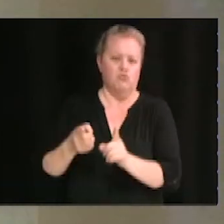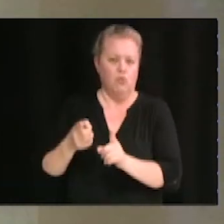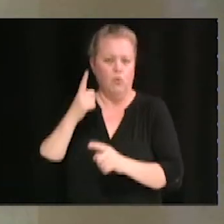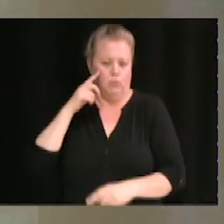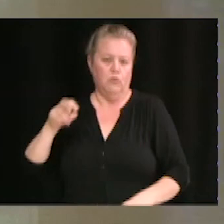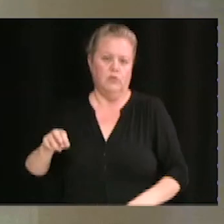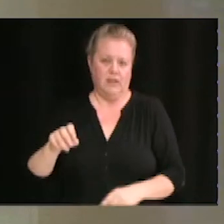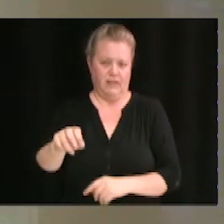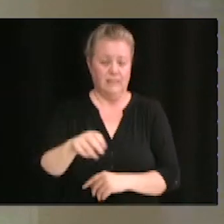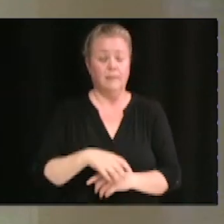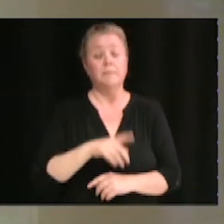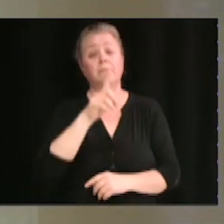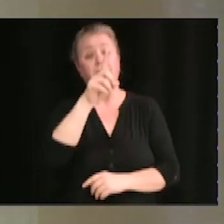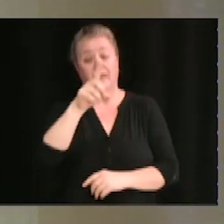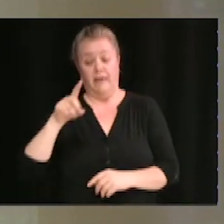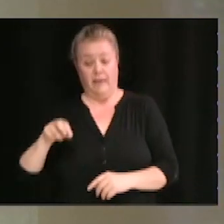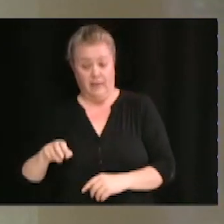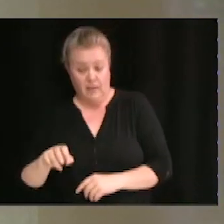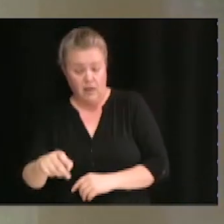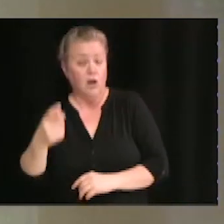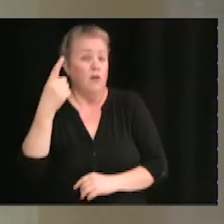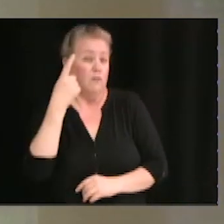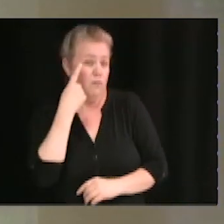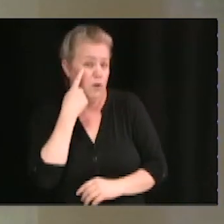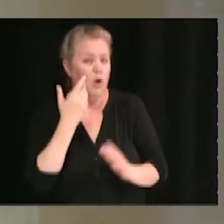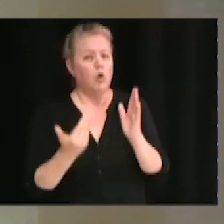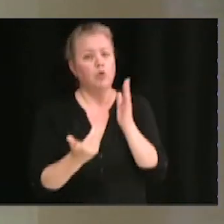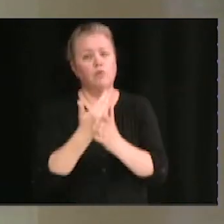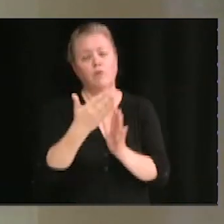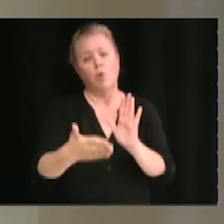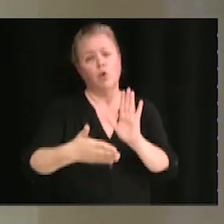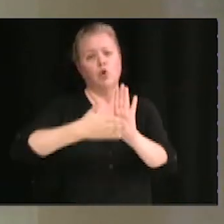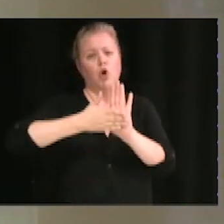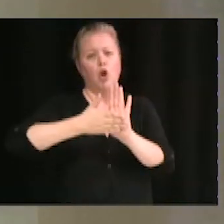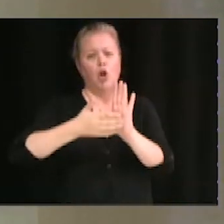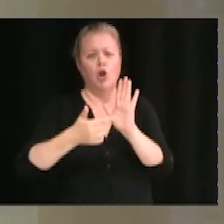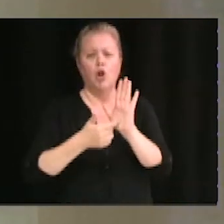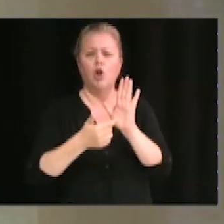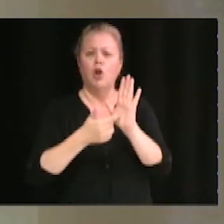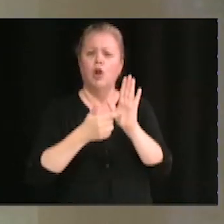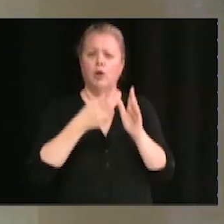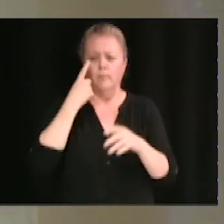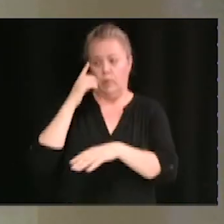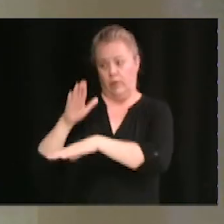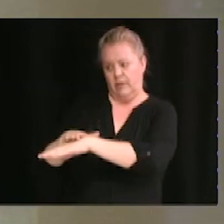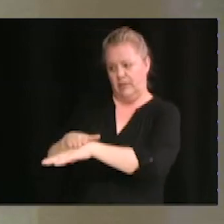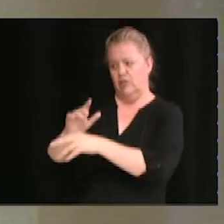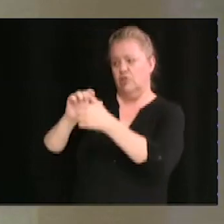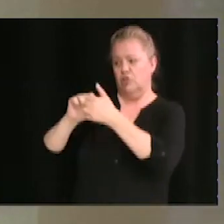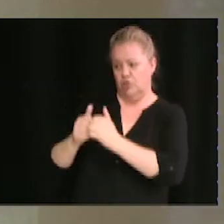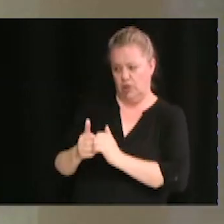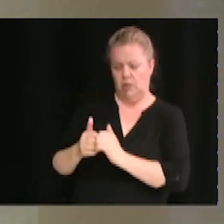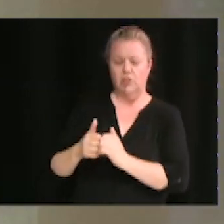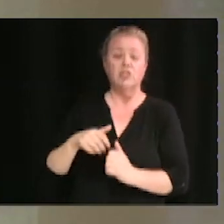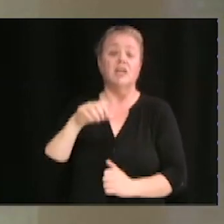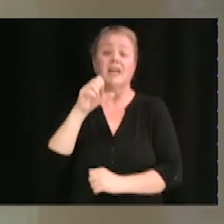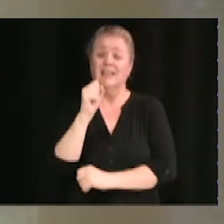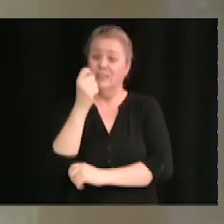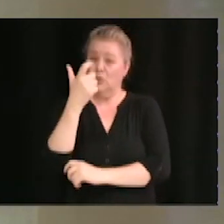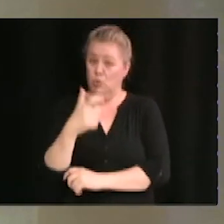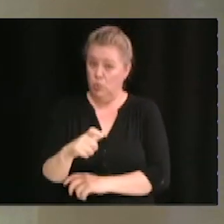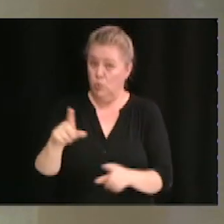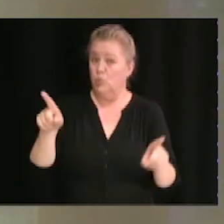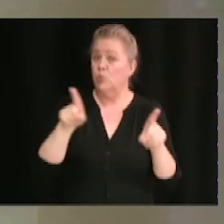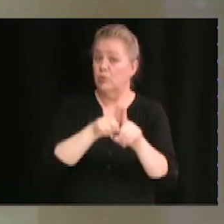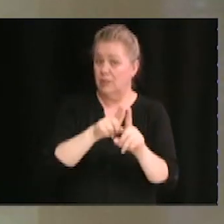Les piétons vont constater l'ajout de nouveaux autocollants qui les informent des changements. La Sûreté du Québec est impliquée également pour informer les piétons.